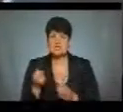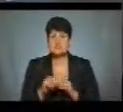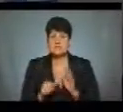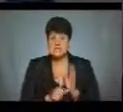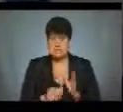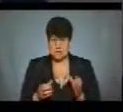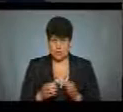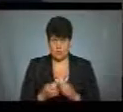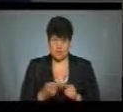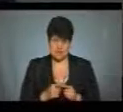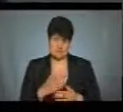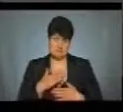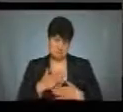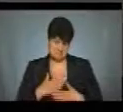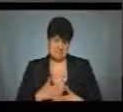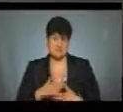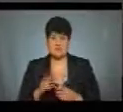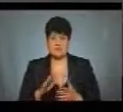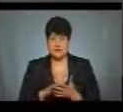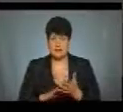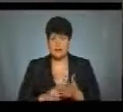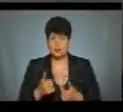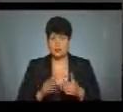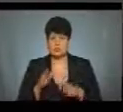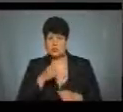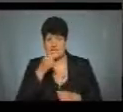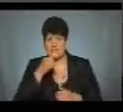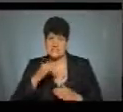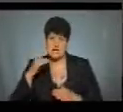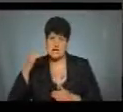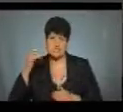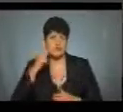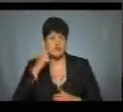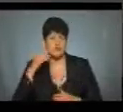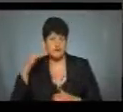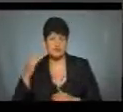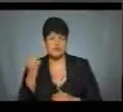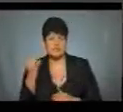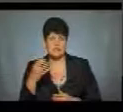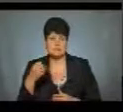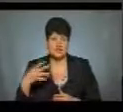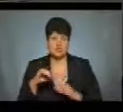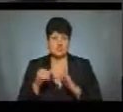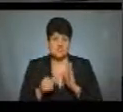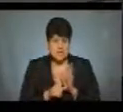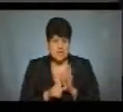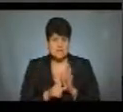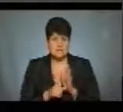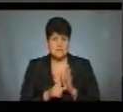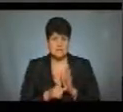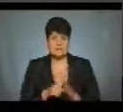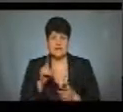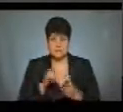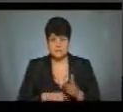Досить є таким приємним. Далі турніри будуть для старших вікових категорій 13-14 і 15-16. Надіємося,